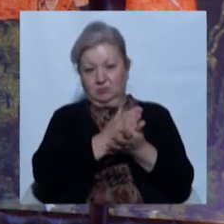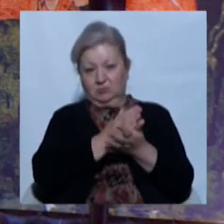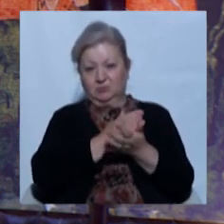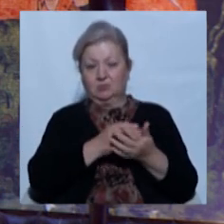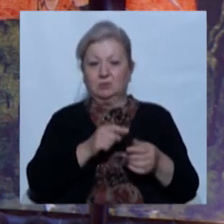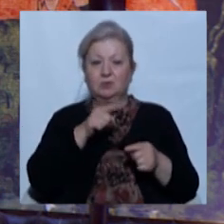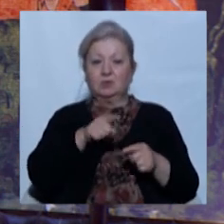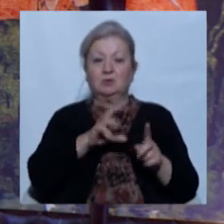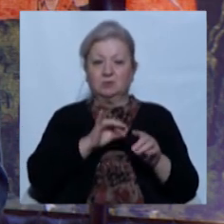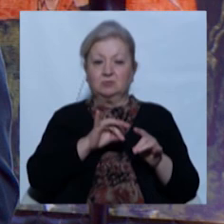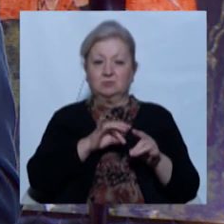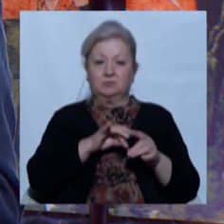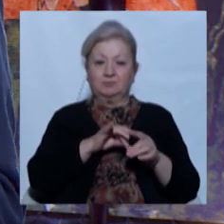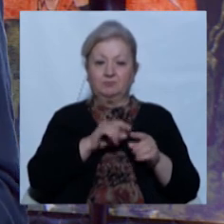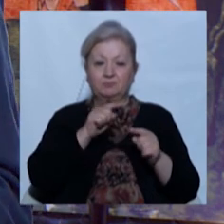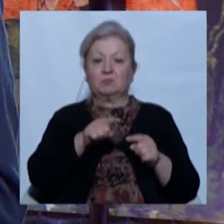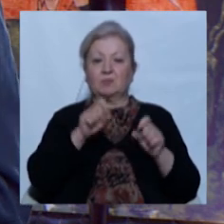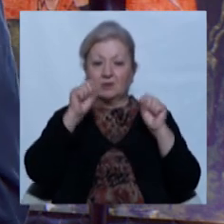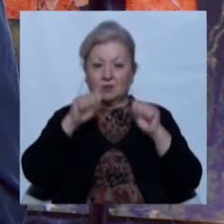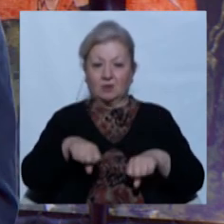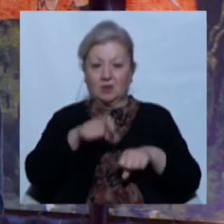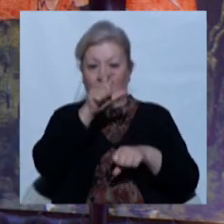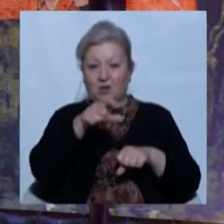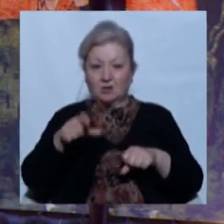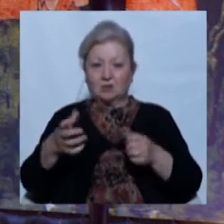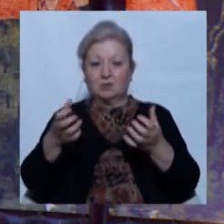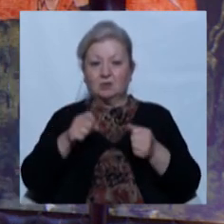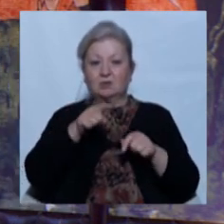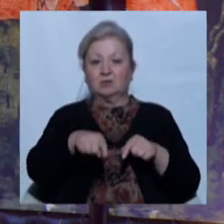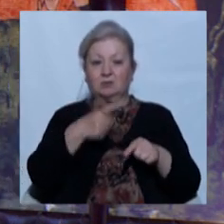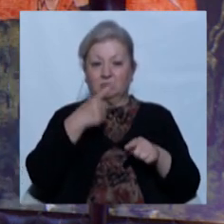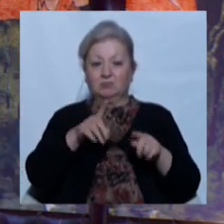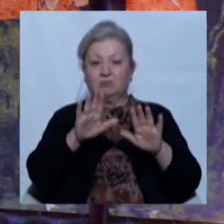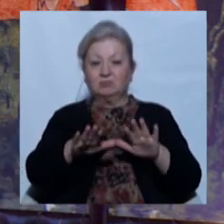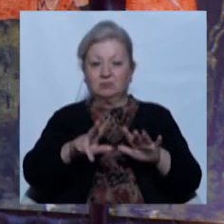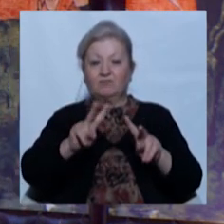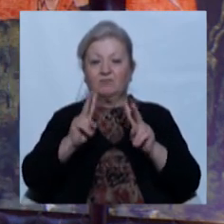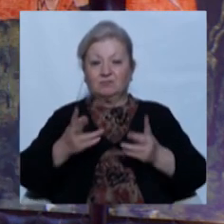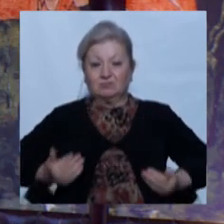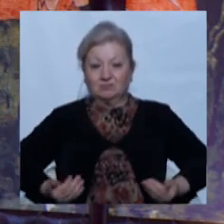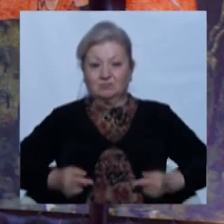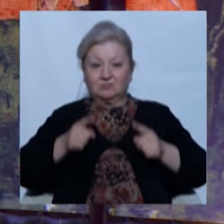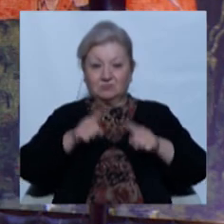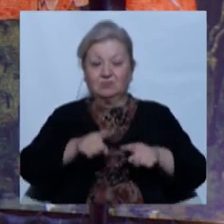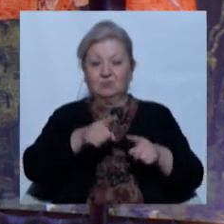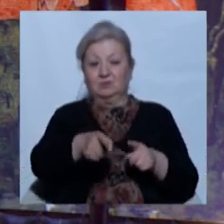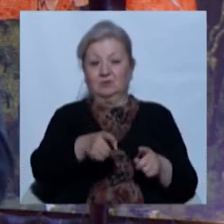რაც შესაბამისად, რა თქმა უნდა, საშუალებას აძლევს ადგილობრივ მოსახლეობას, რომ აი ტურიზმით